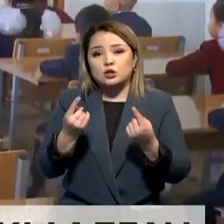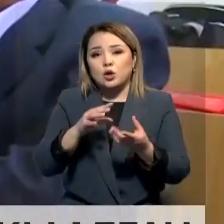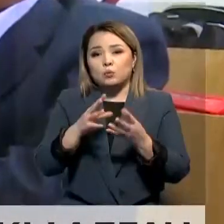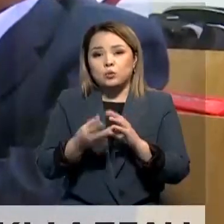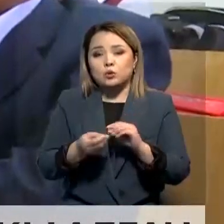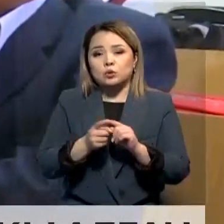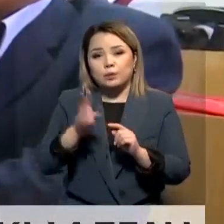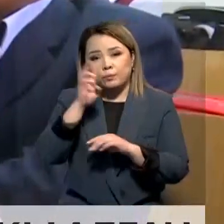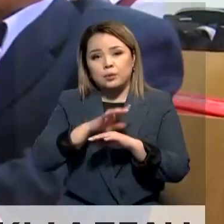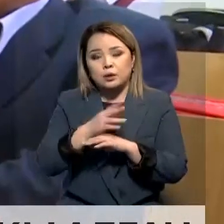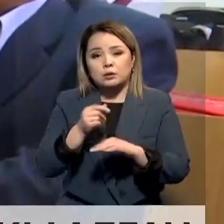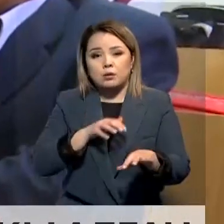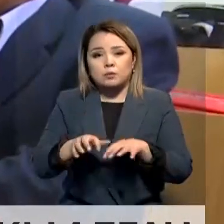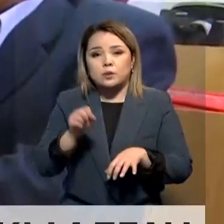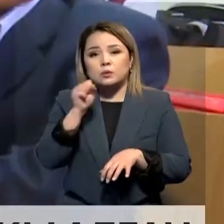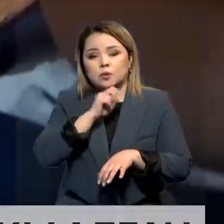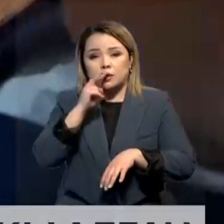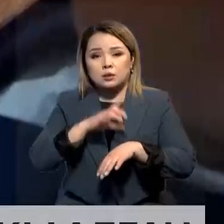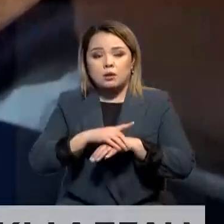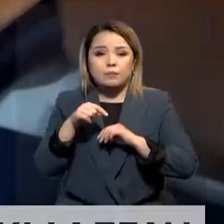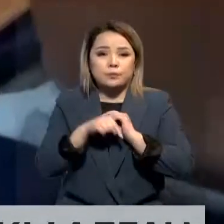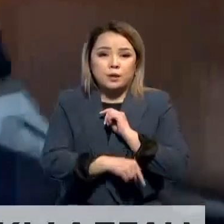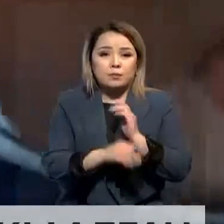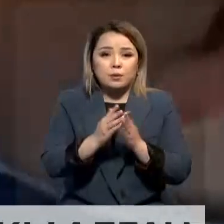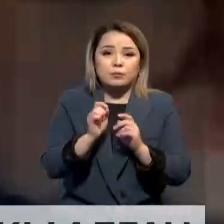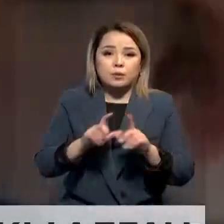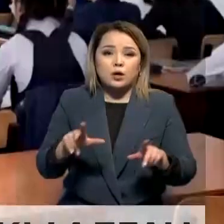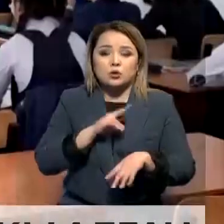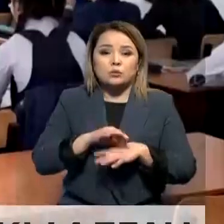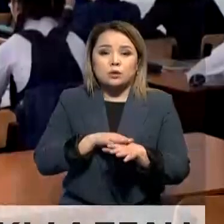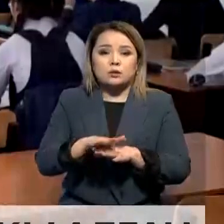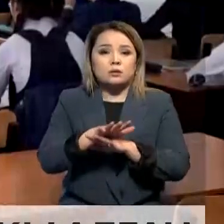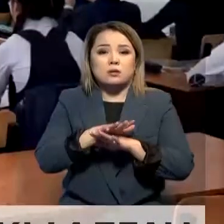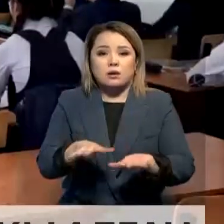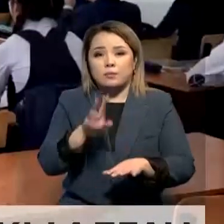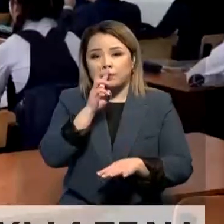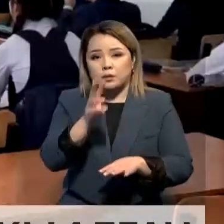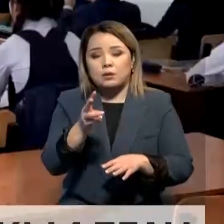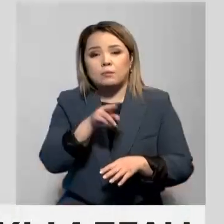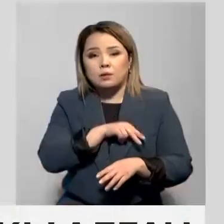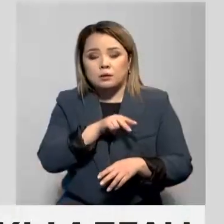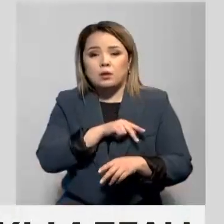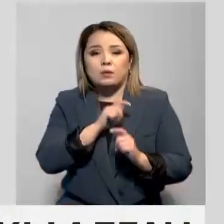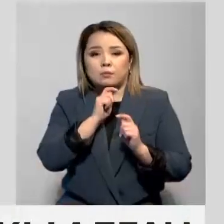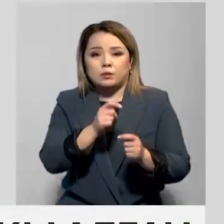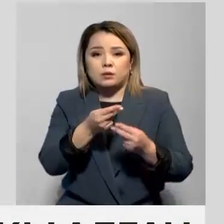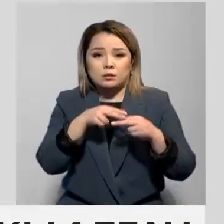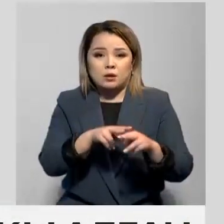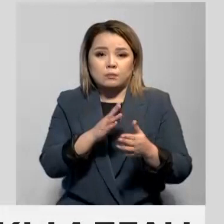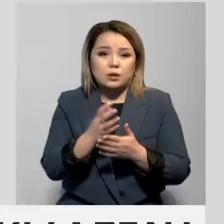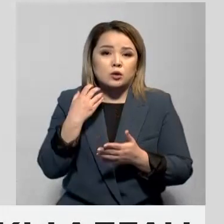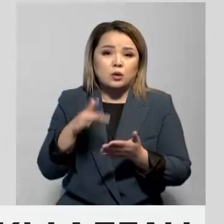мемлекеттік қаржысын жымқырған. Жауапты тұлғалар мектепте мүлдем жұмыс істемейтін адамдарға еңбек ақы аударыпты. Қызылорда қаласындағы